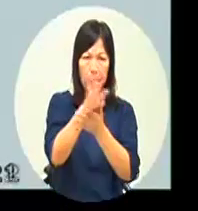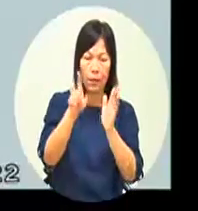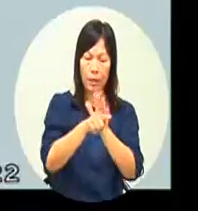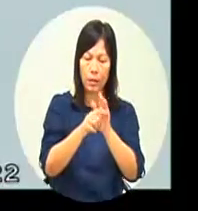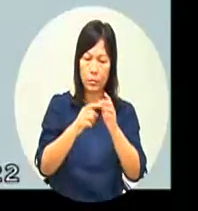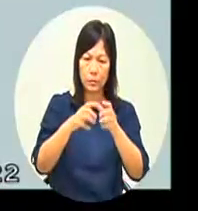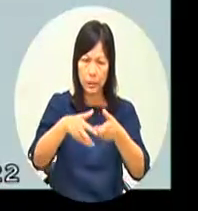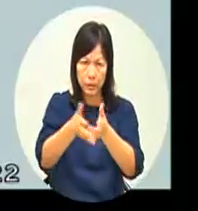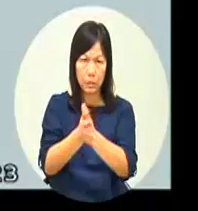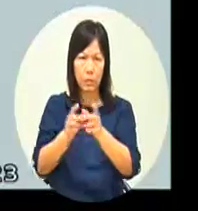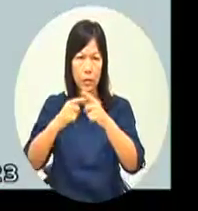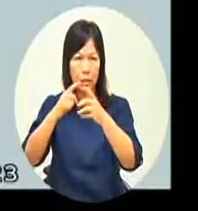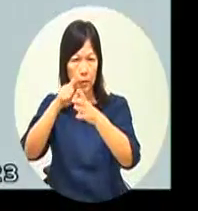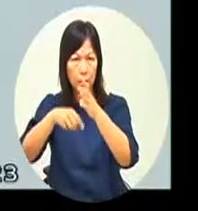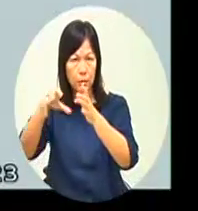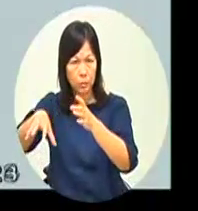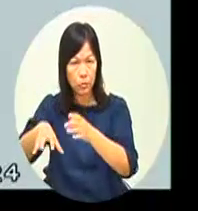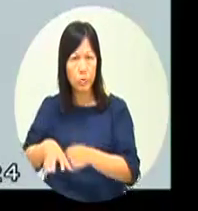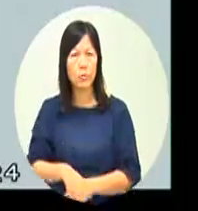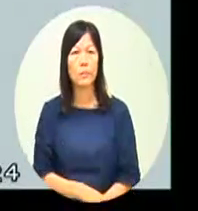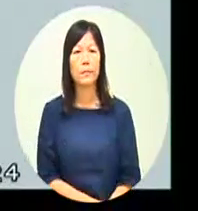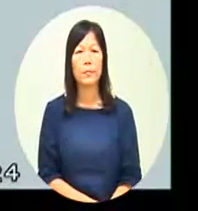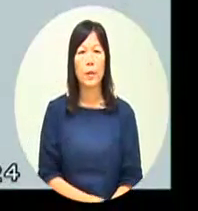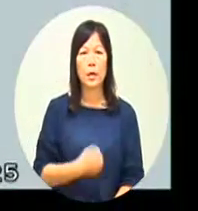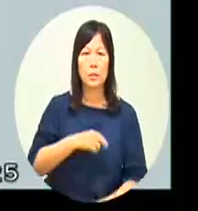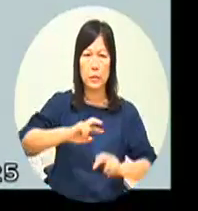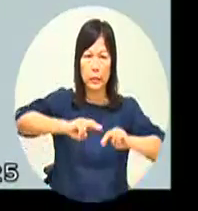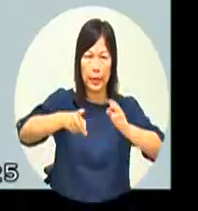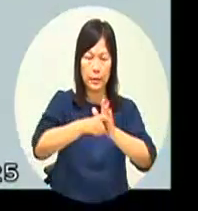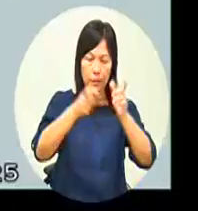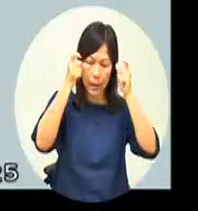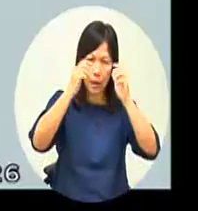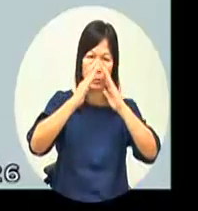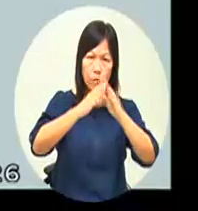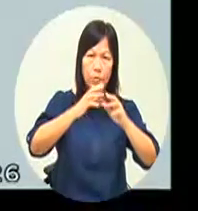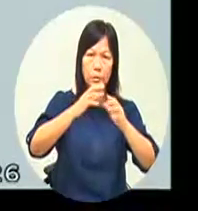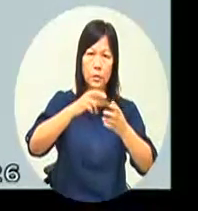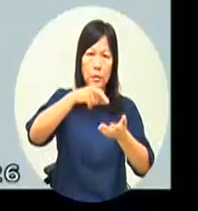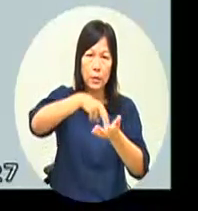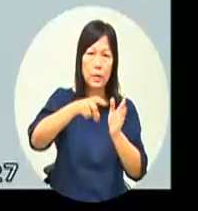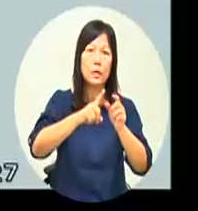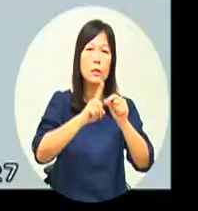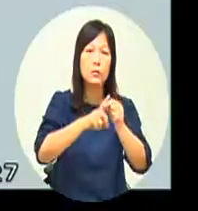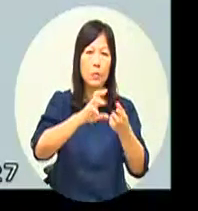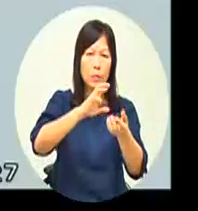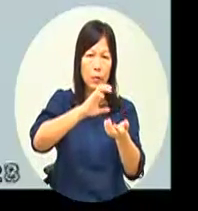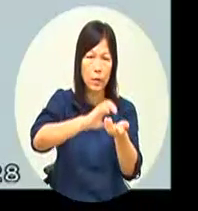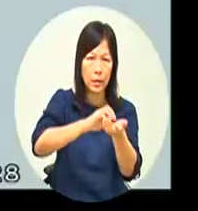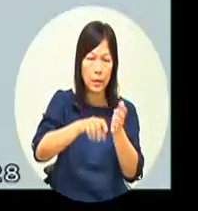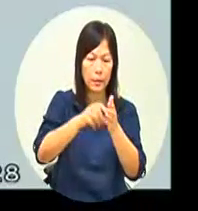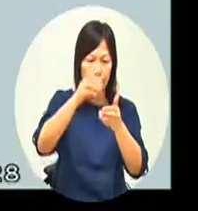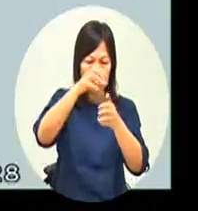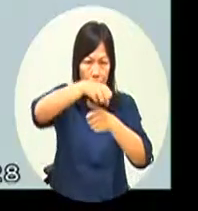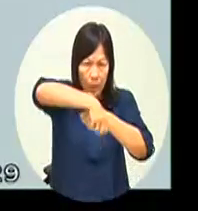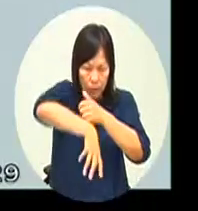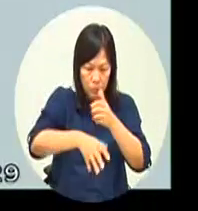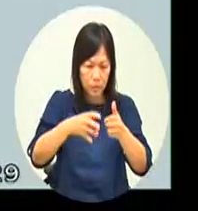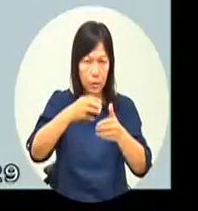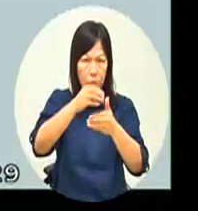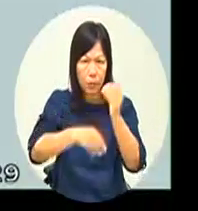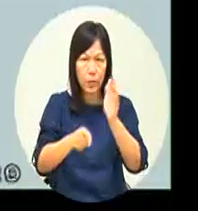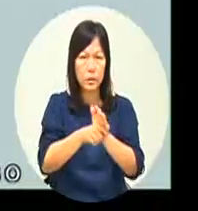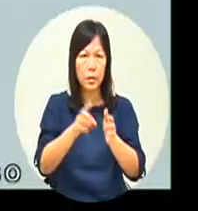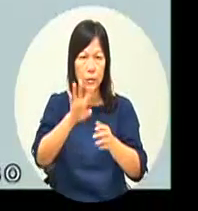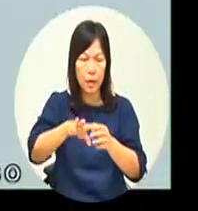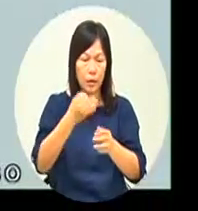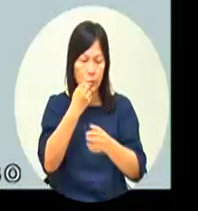市政府人事处，案由修正高雄市立中医医院组织规程第3条一案，